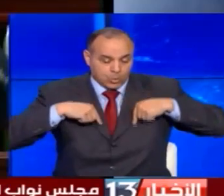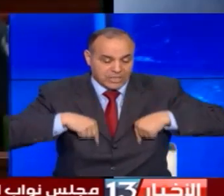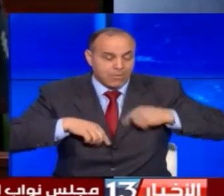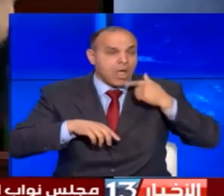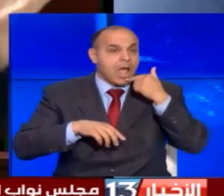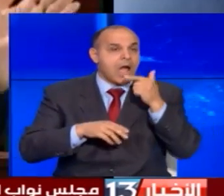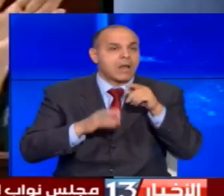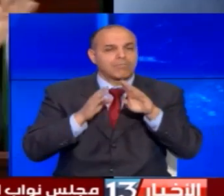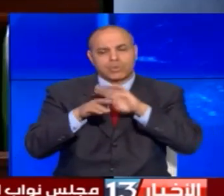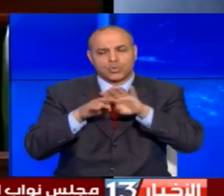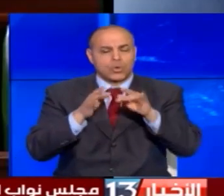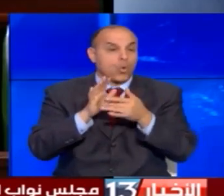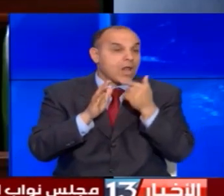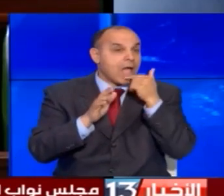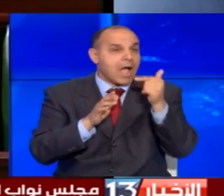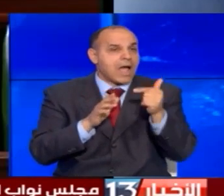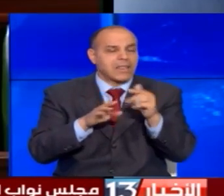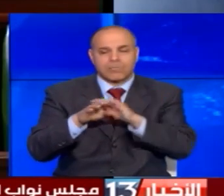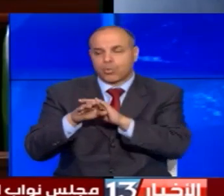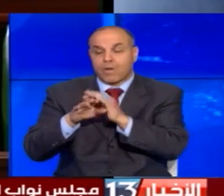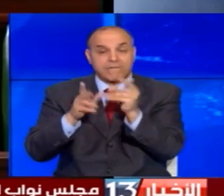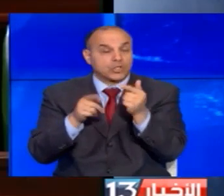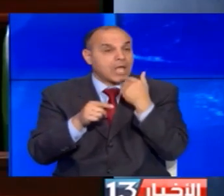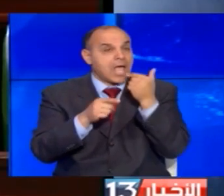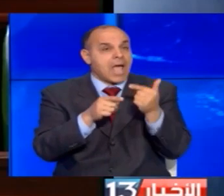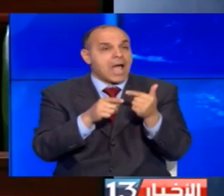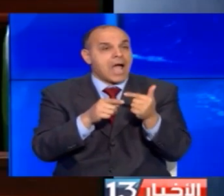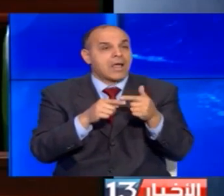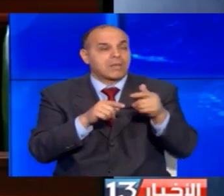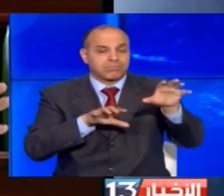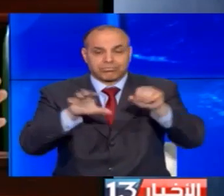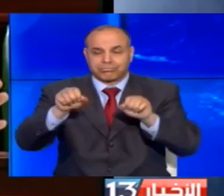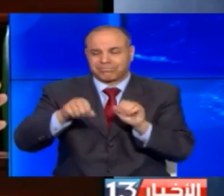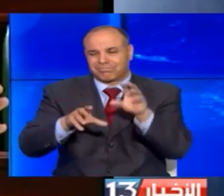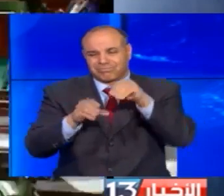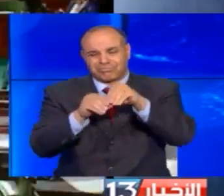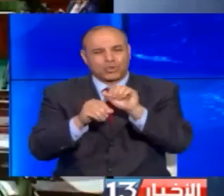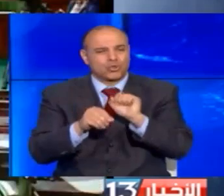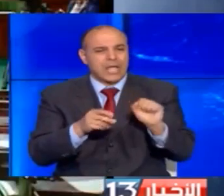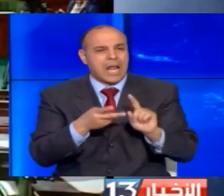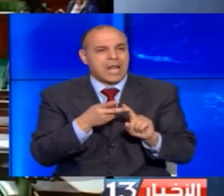ومختلف هياكلها، سيما تلك المتعلقة بانتداب الملحقين